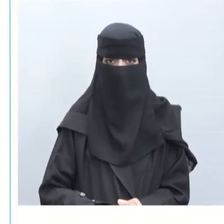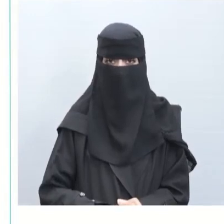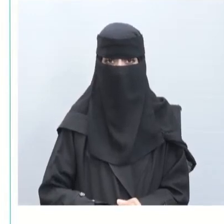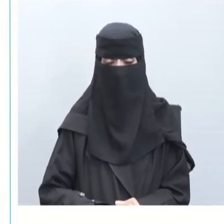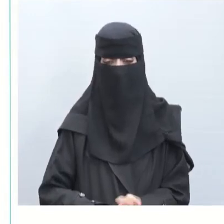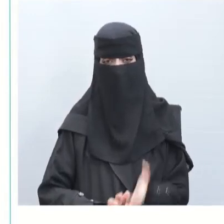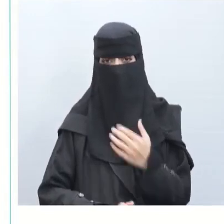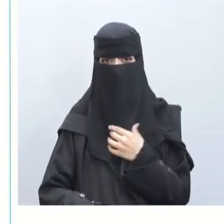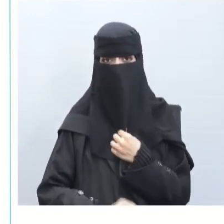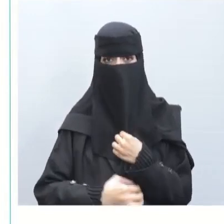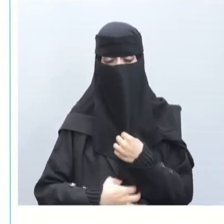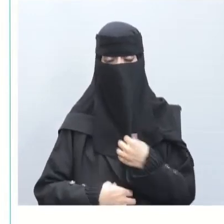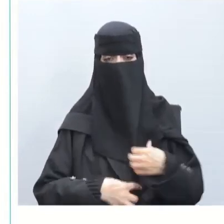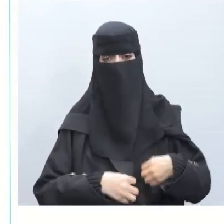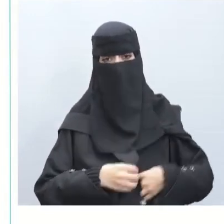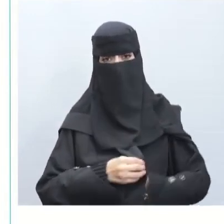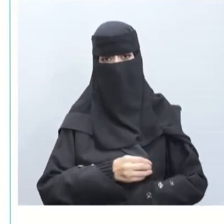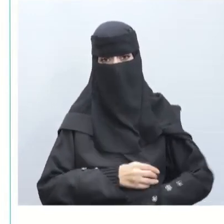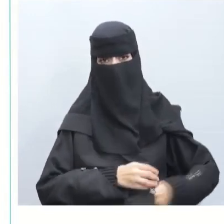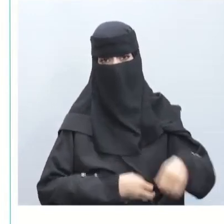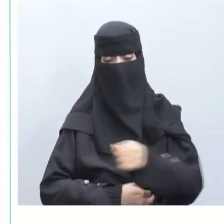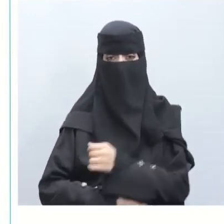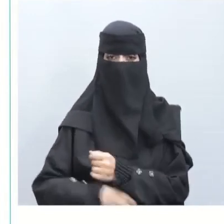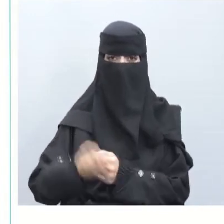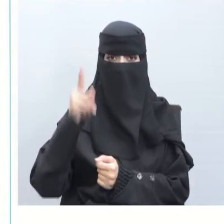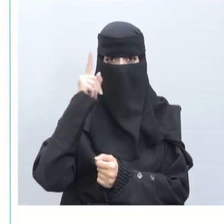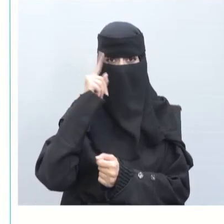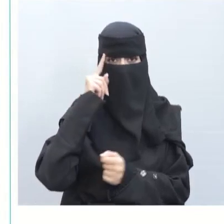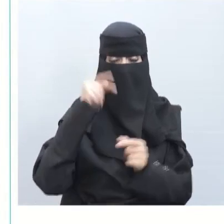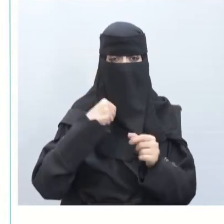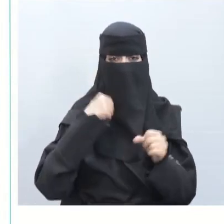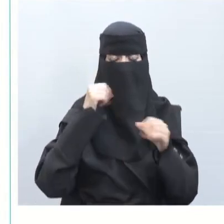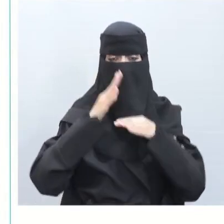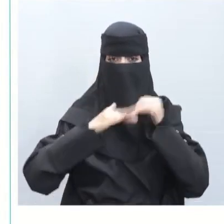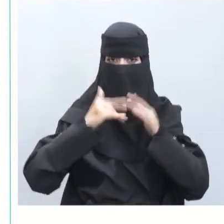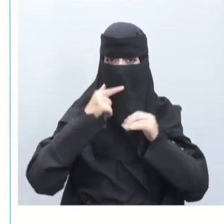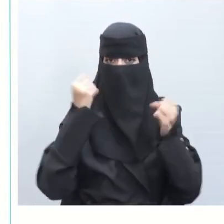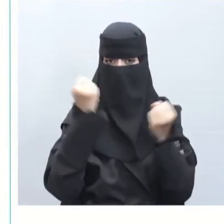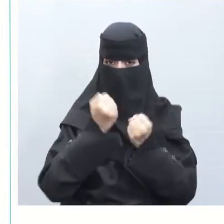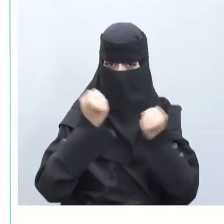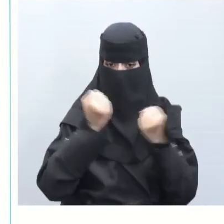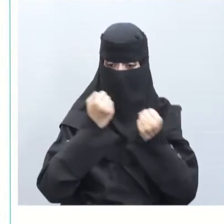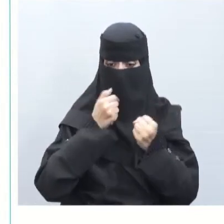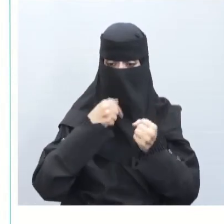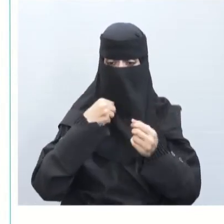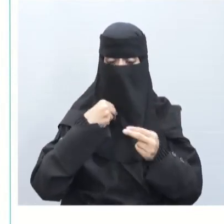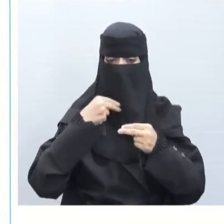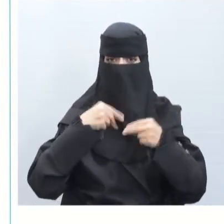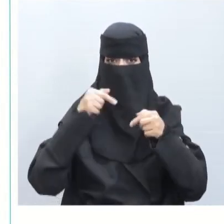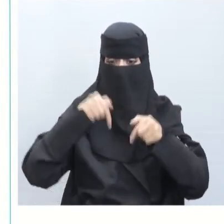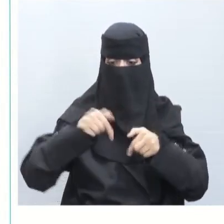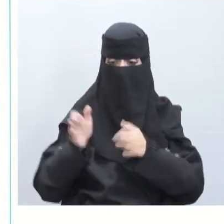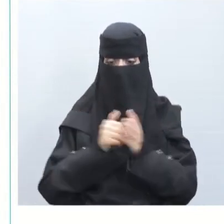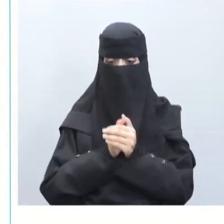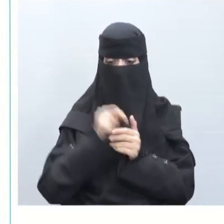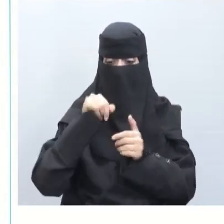الحاليه يجب ان نفهم الممارسات الحاليه في مجال الاستدامه وهي من العوامل الاخرى التي تحدد امكانيه تحقيق الاستدامه